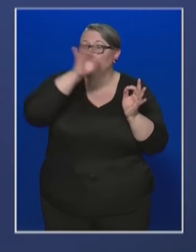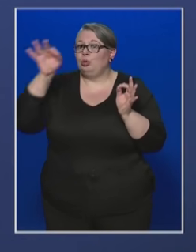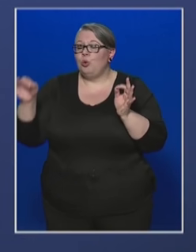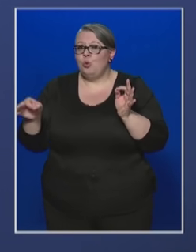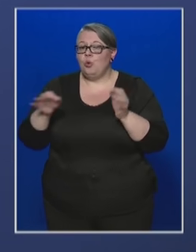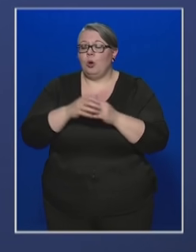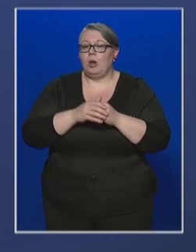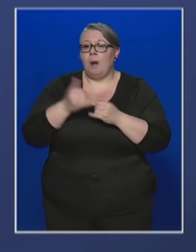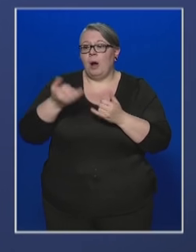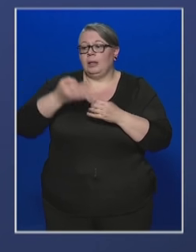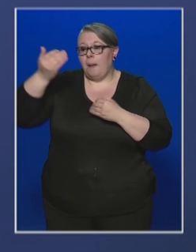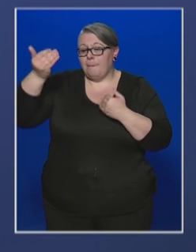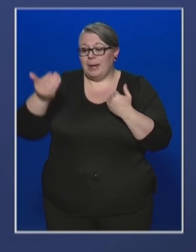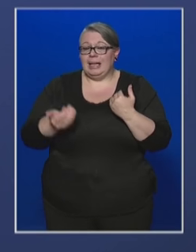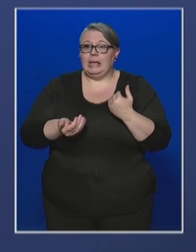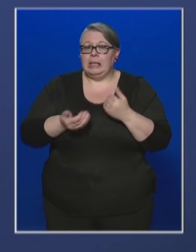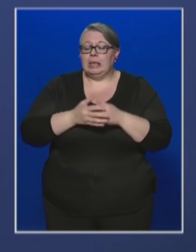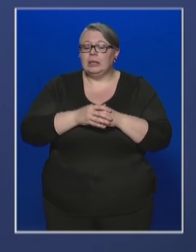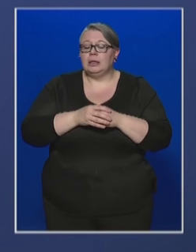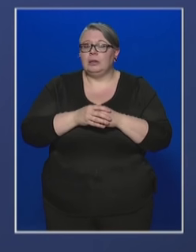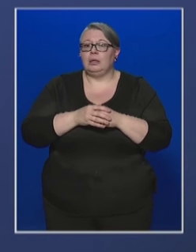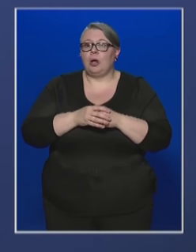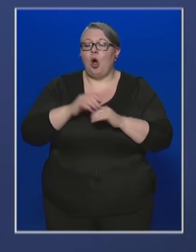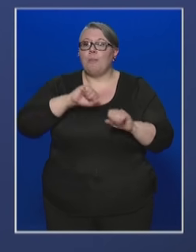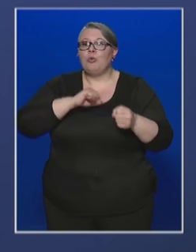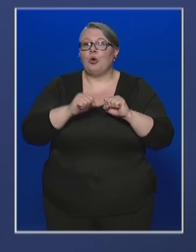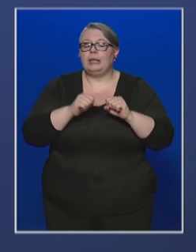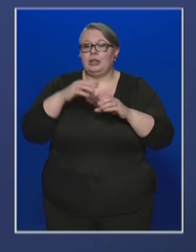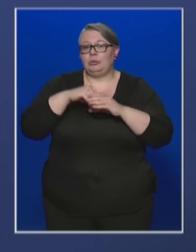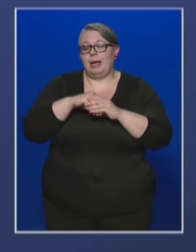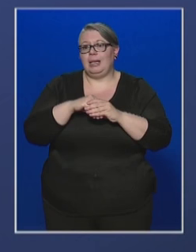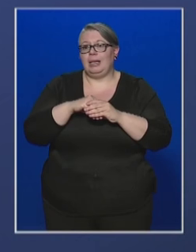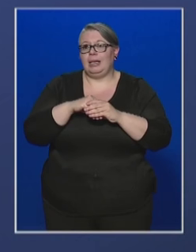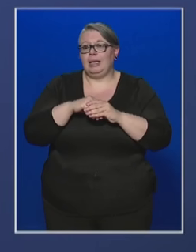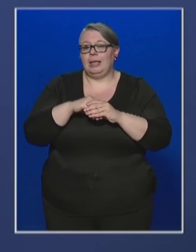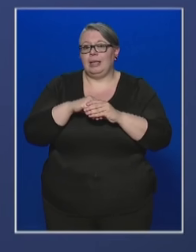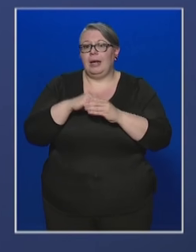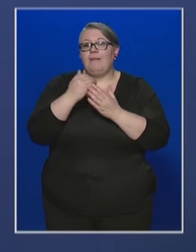fogva a mai napig a működésbeli